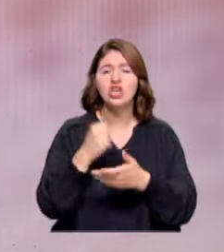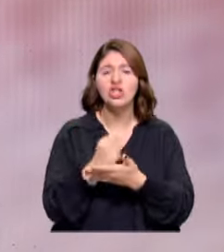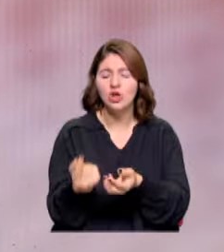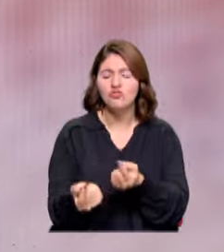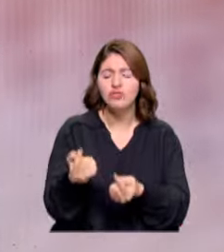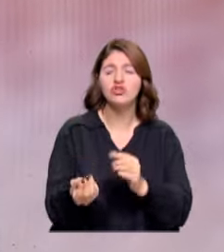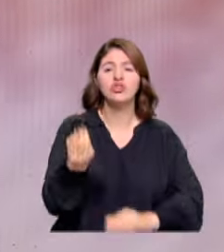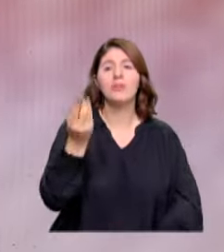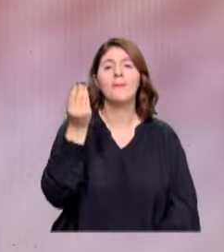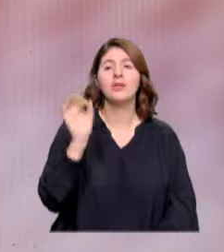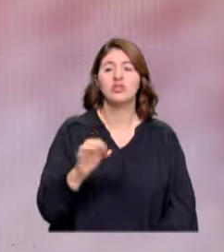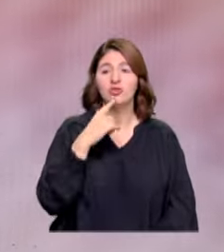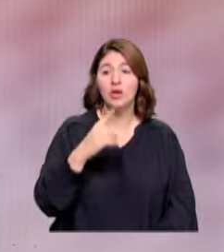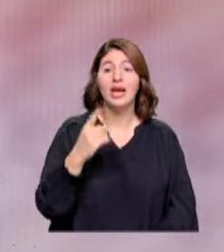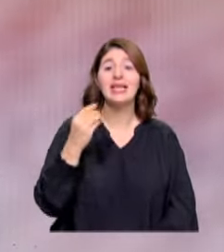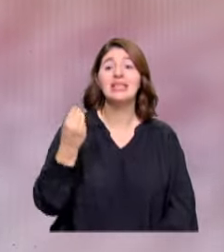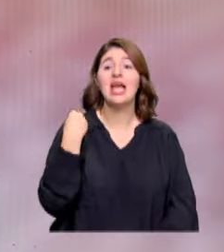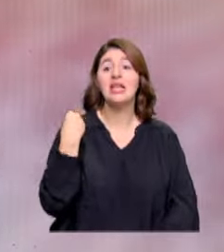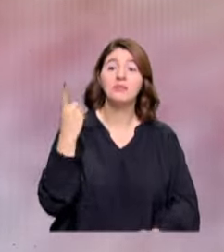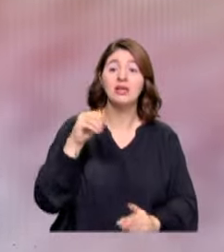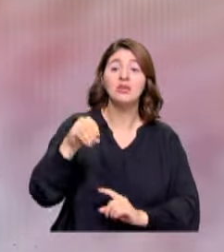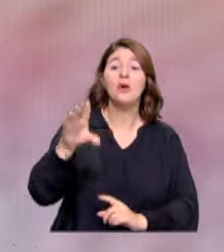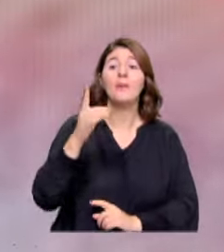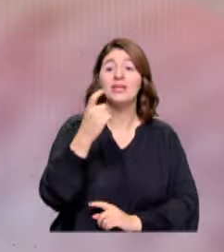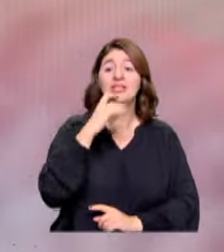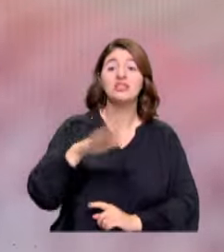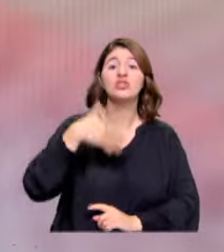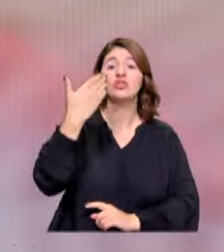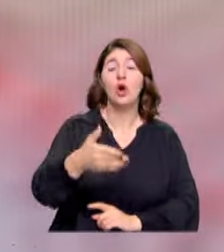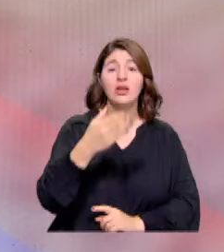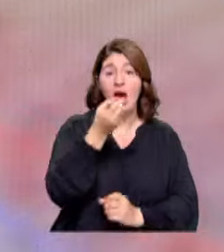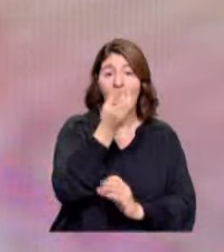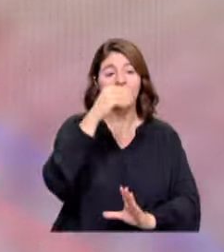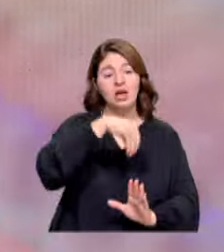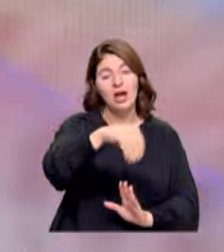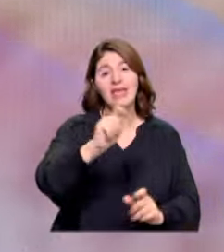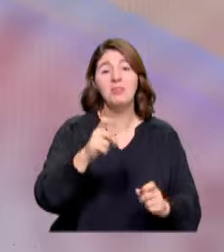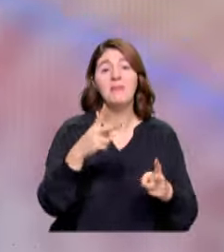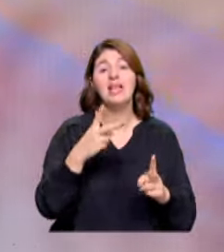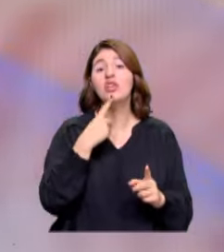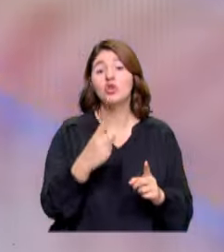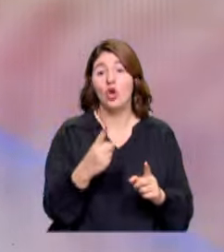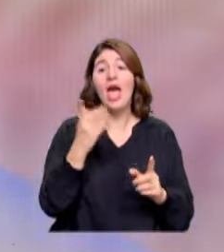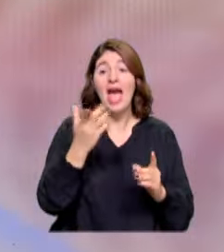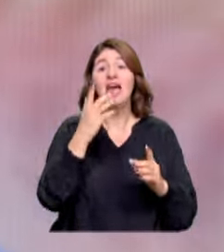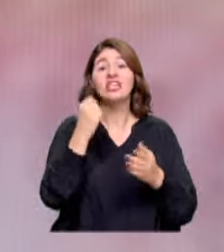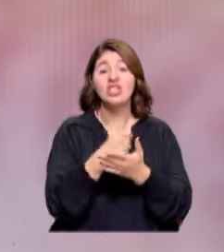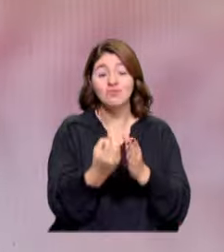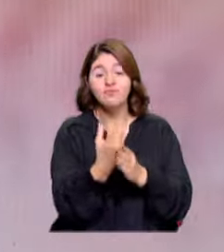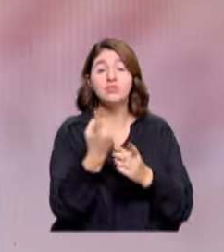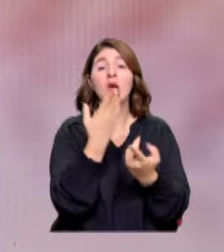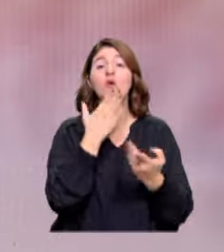yeşereceğine dair yenilenmeyen yerlere 1 yıl sonra gidip ağaçlandırma yapılabileceğini belirtiyor